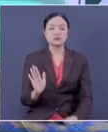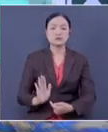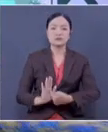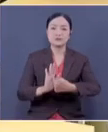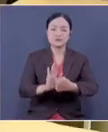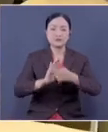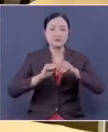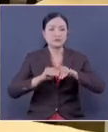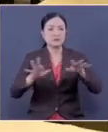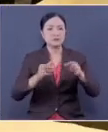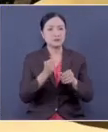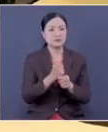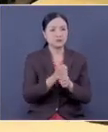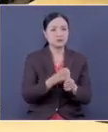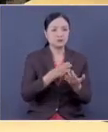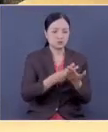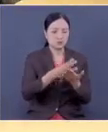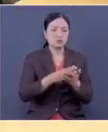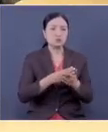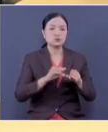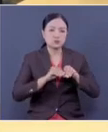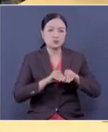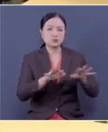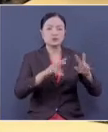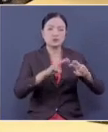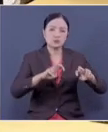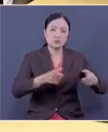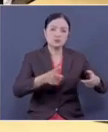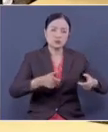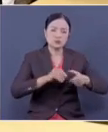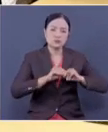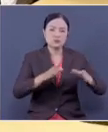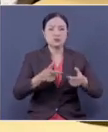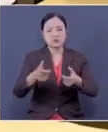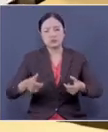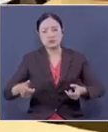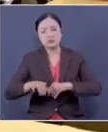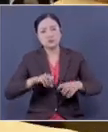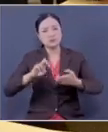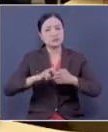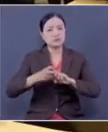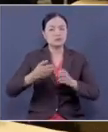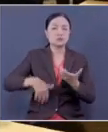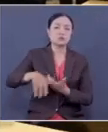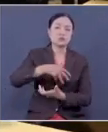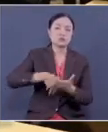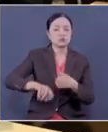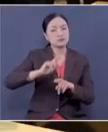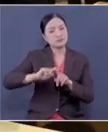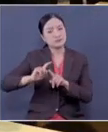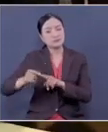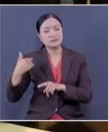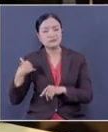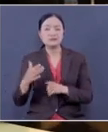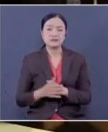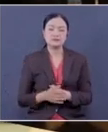และเผยแพร่ผลงานวิชาการนะคะผลการดำเนินงานที่สำคัญรายงานการจัดการปัญหาด้านสิ่งแวดล้อมรอบด้านเลยไม่ว่าจะ